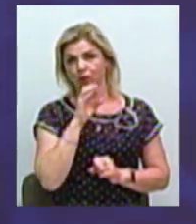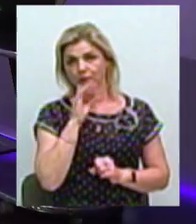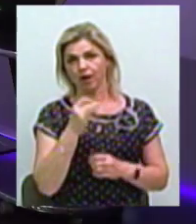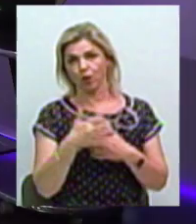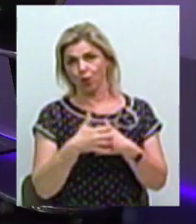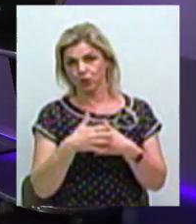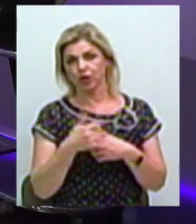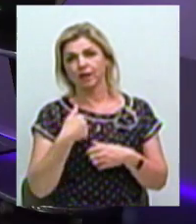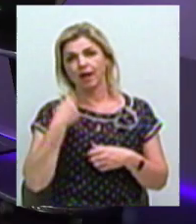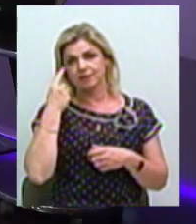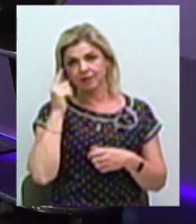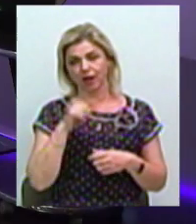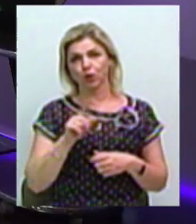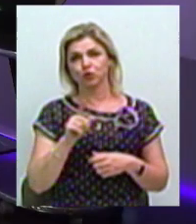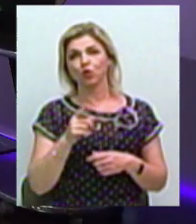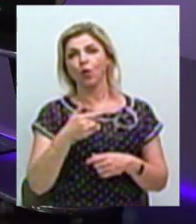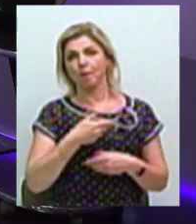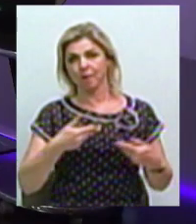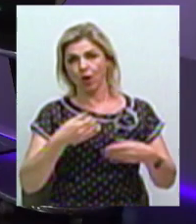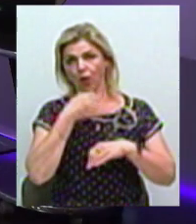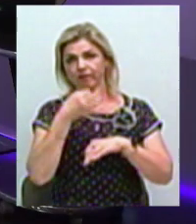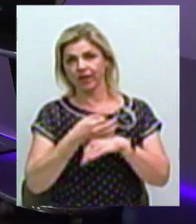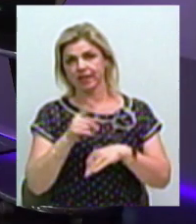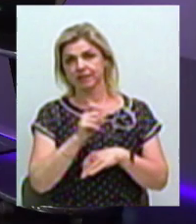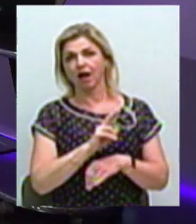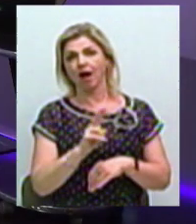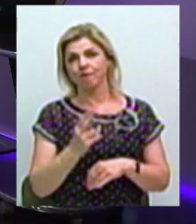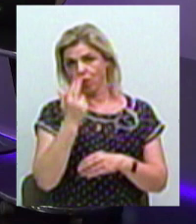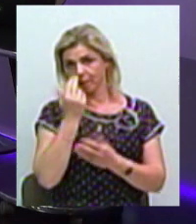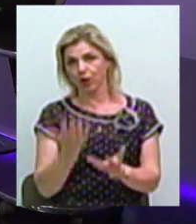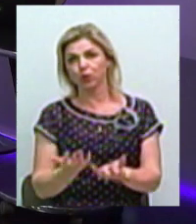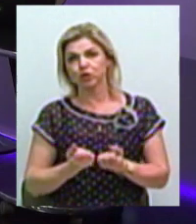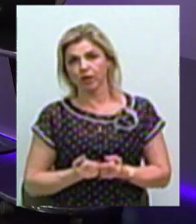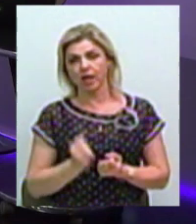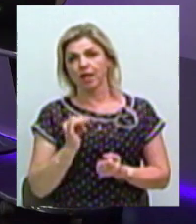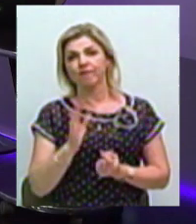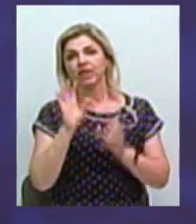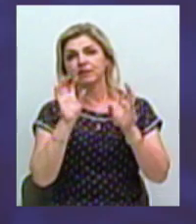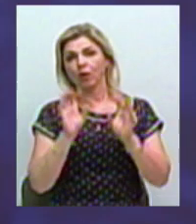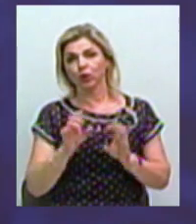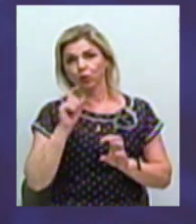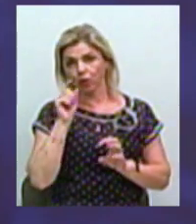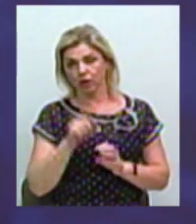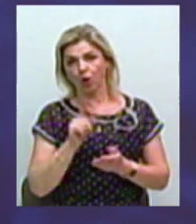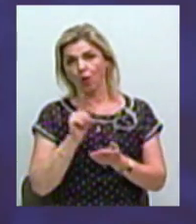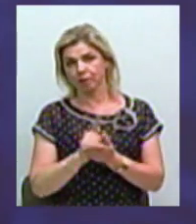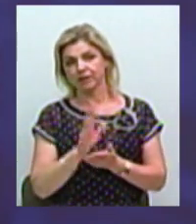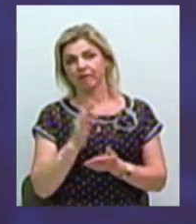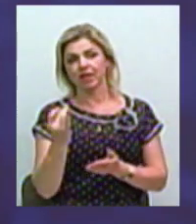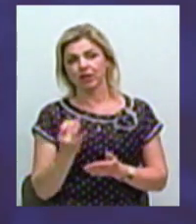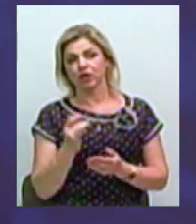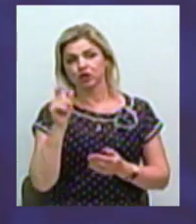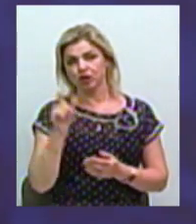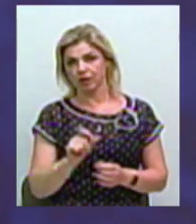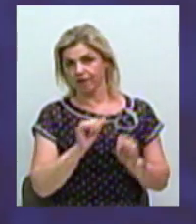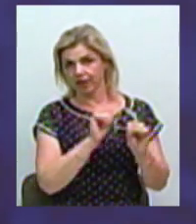що ми в ответі за тих, кого приручили. І тому законодавство України повинно бути, воно і обов'язково і в інтересах чоловіка, якого